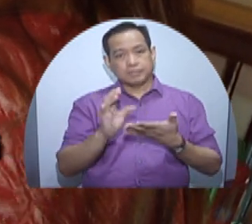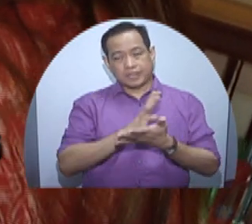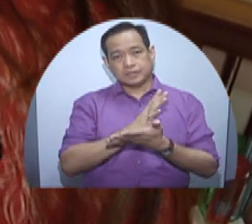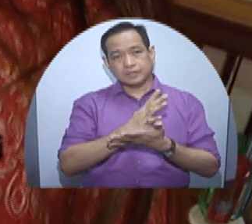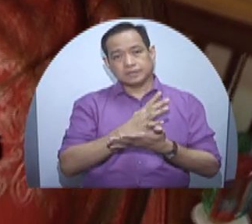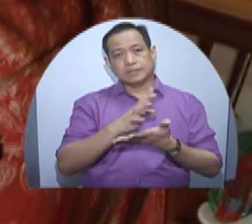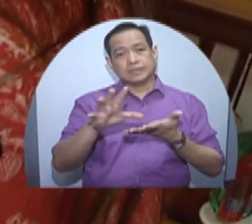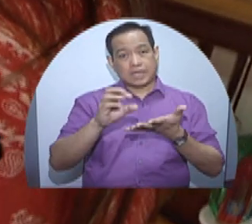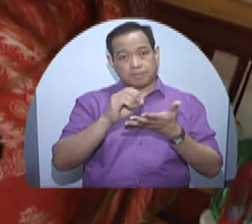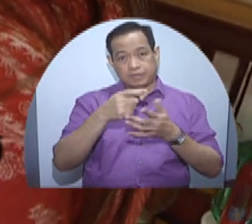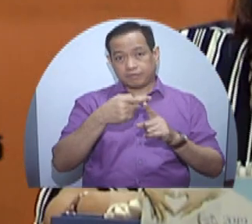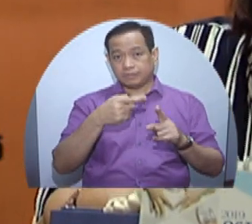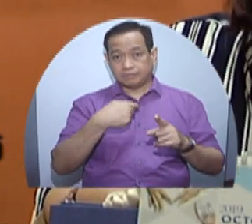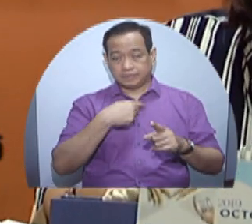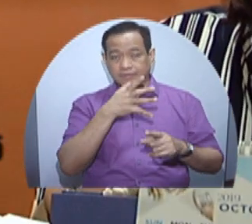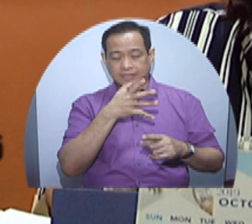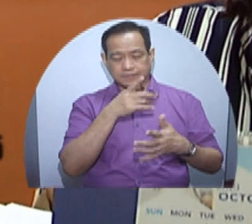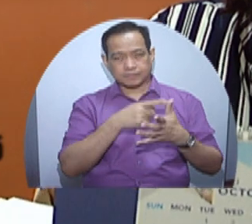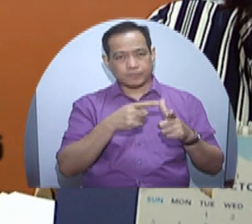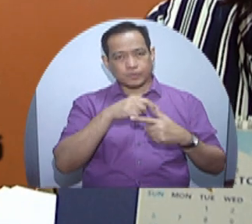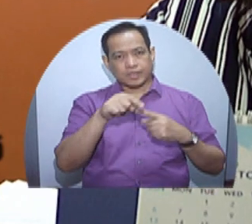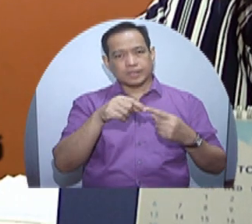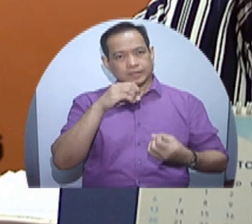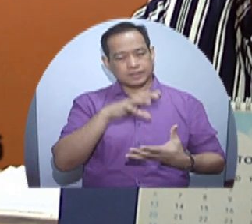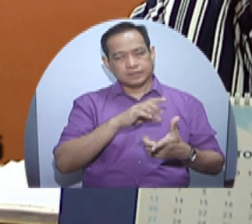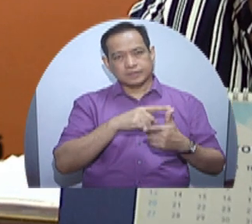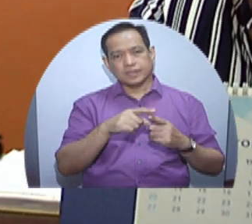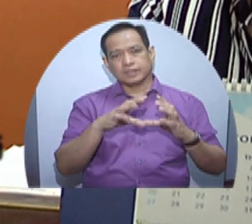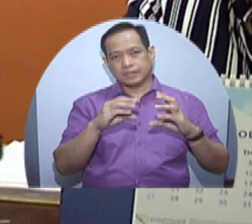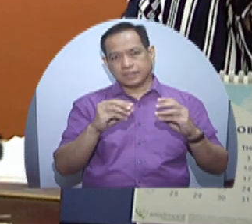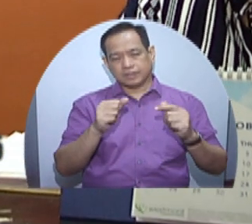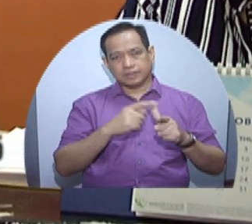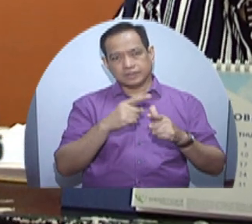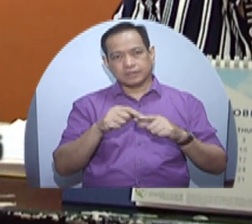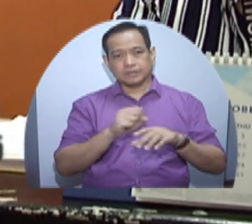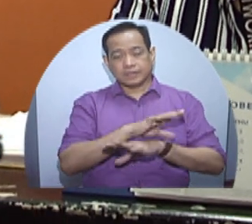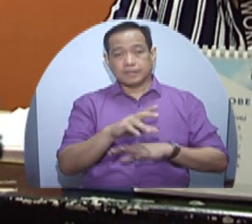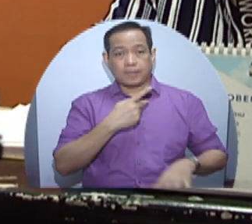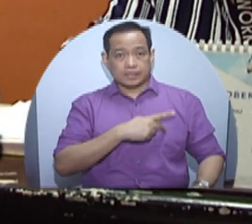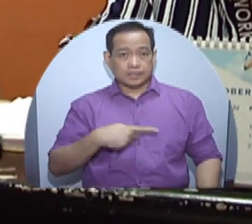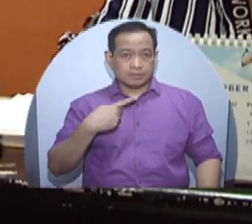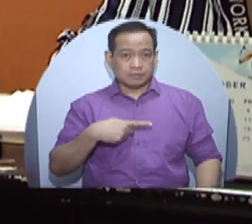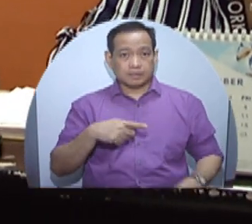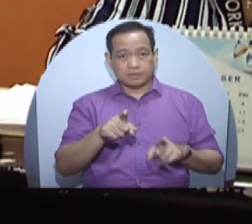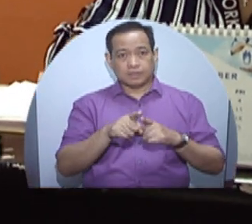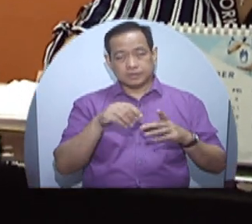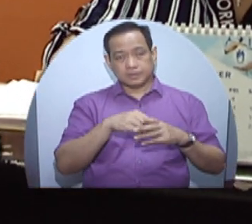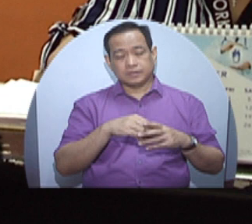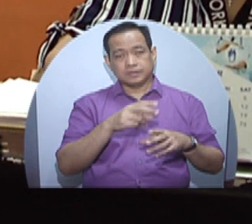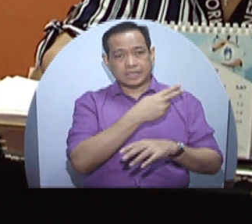akin nung nagbubuntis ako. Kaya po ginamot po muna yun. Tapos po nahawaan na din po siya ng pneumonia